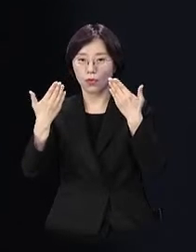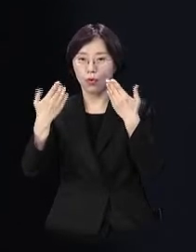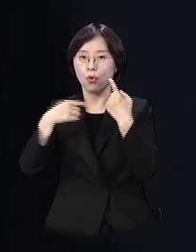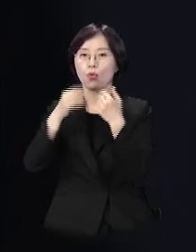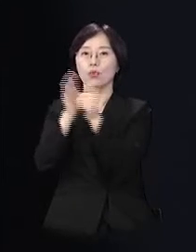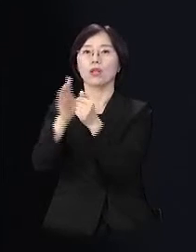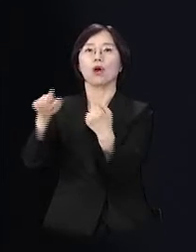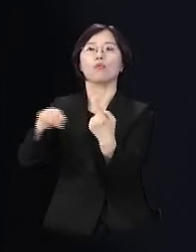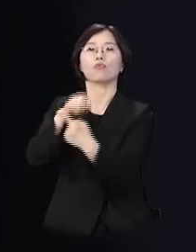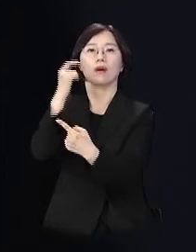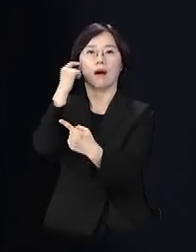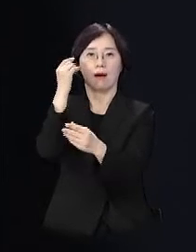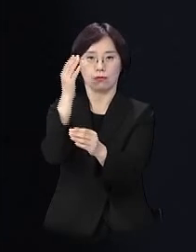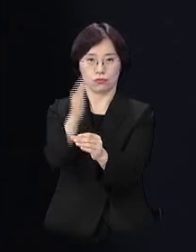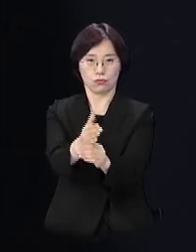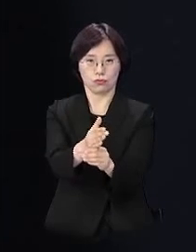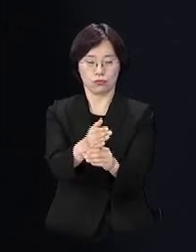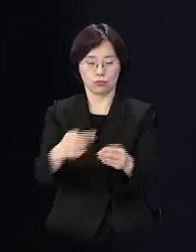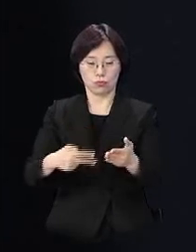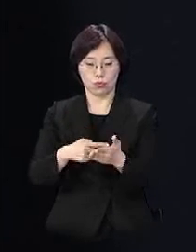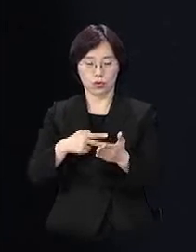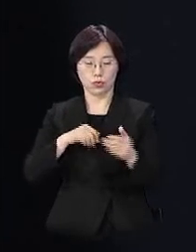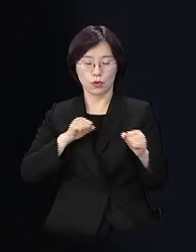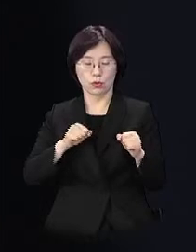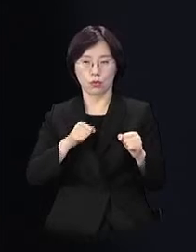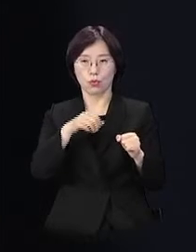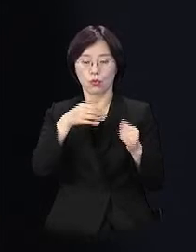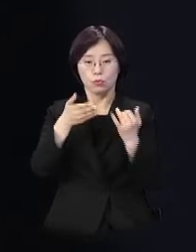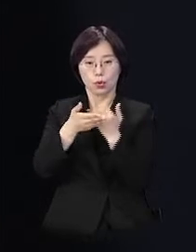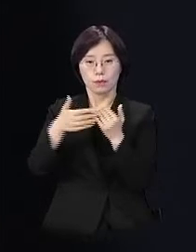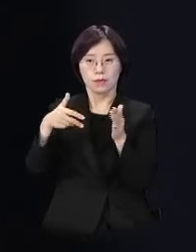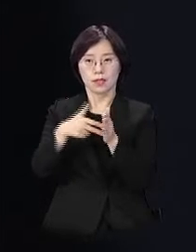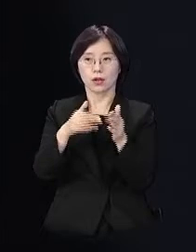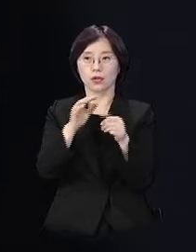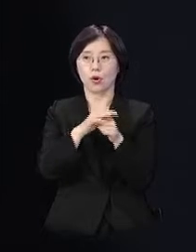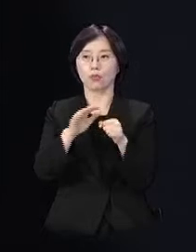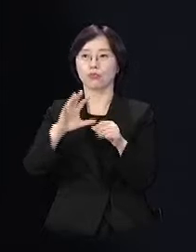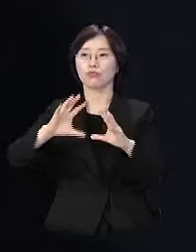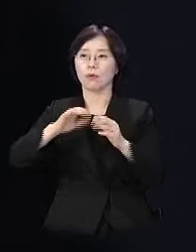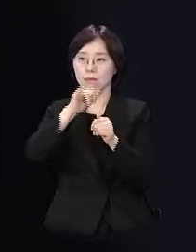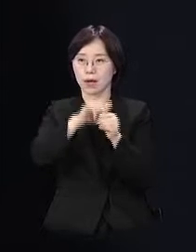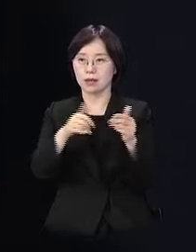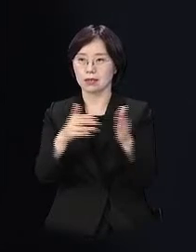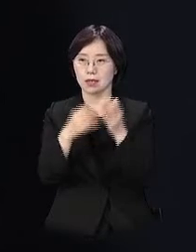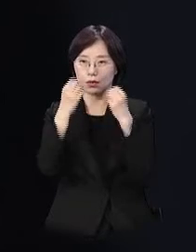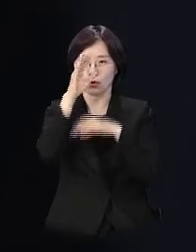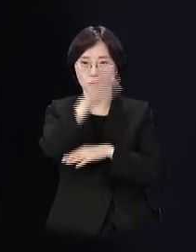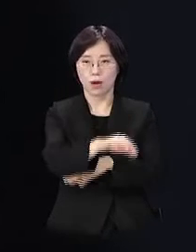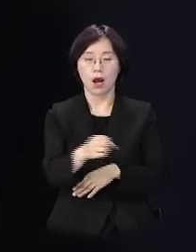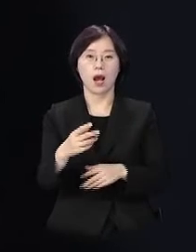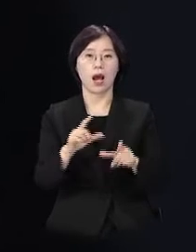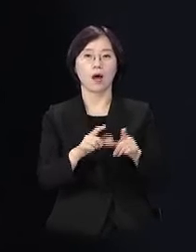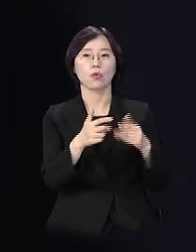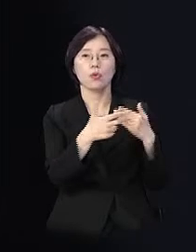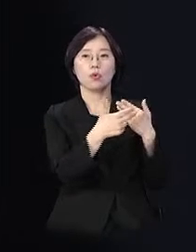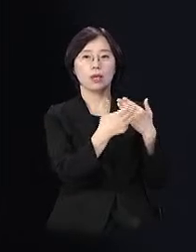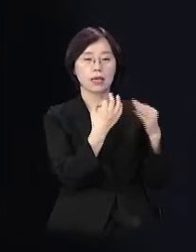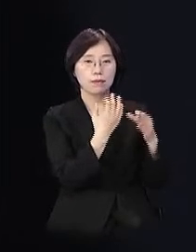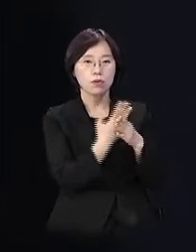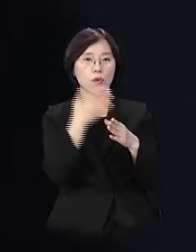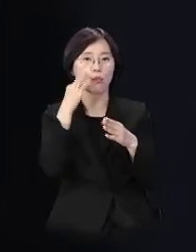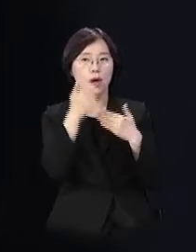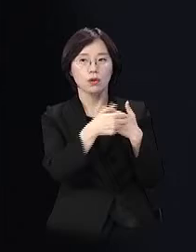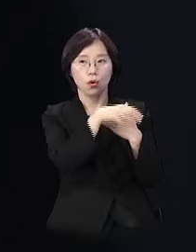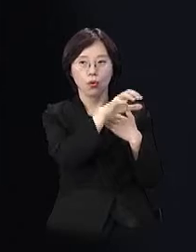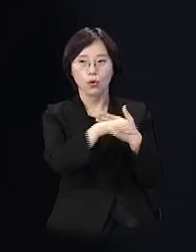방안을 검토하고 있습니다 독립운동 기념관과 독도 재단은 경북 호국 재산으로 새롭게 출범하고 안동과 김치는 포항